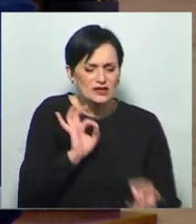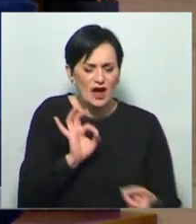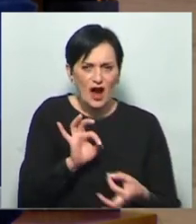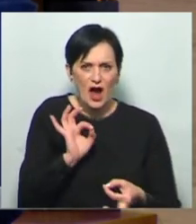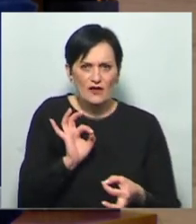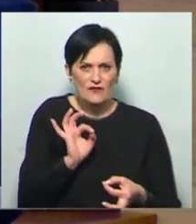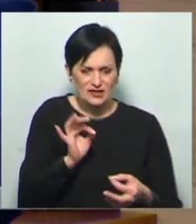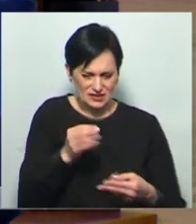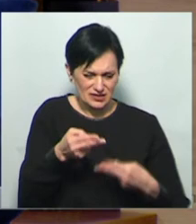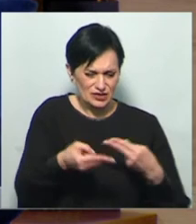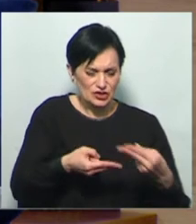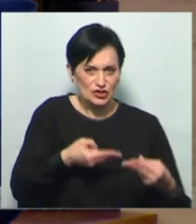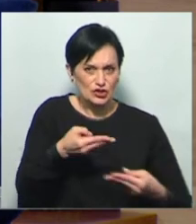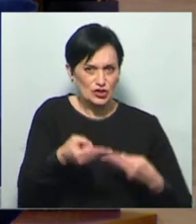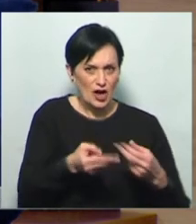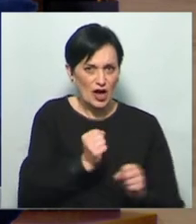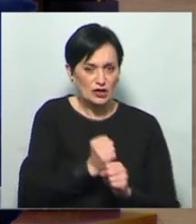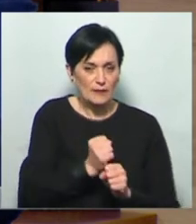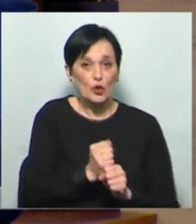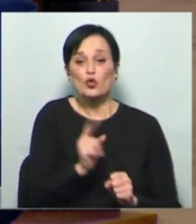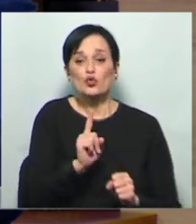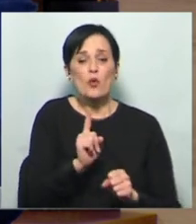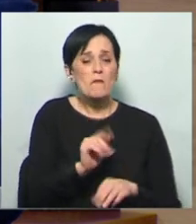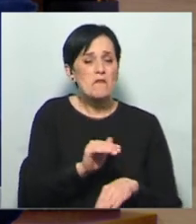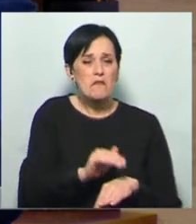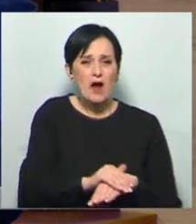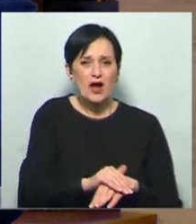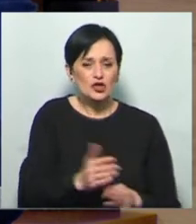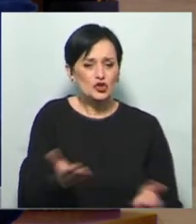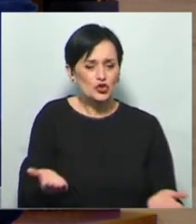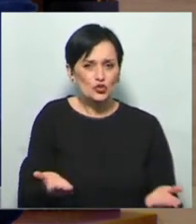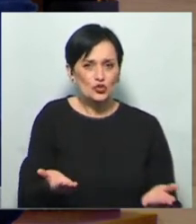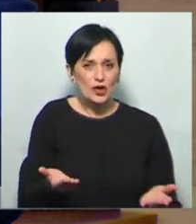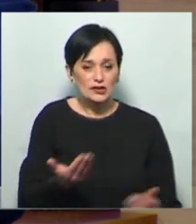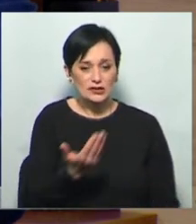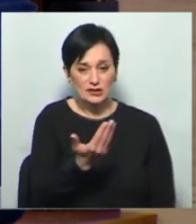ეს ჩარევები, რომ ფაქტიურად მას